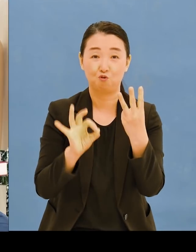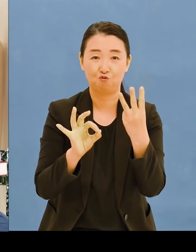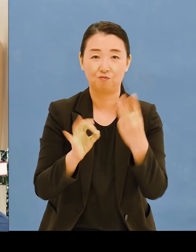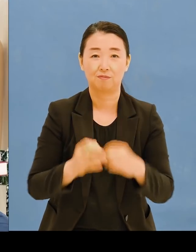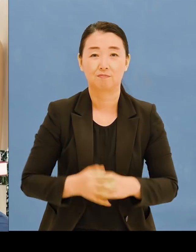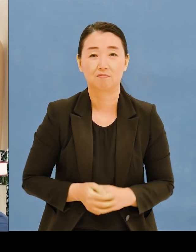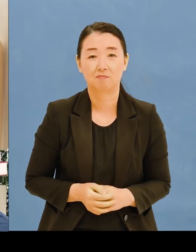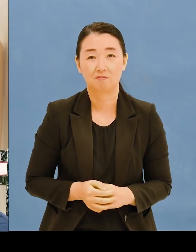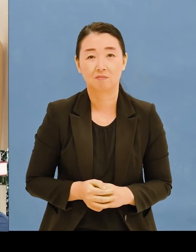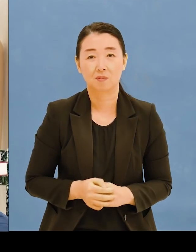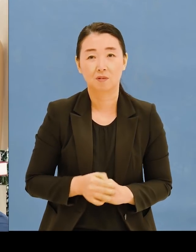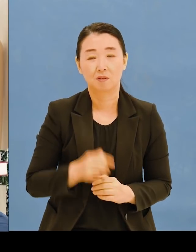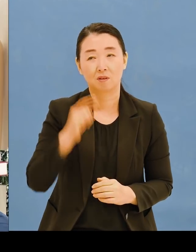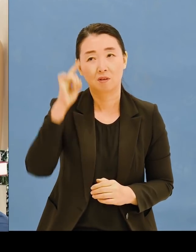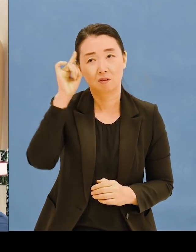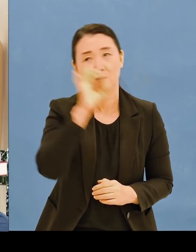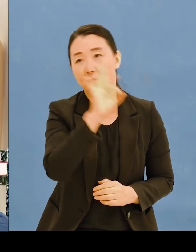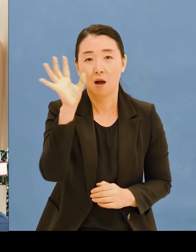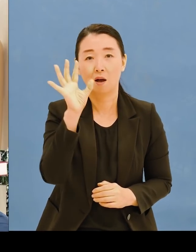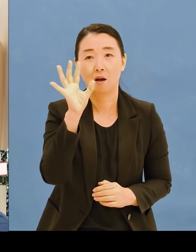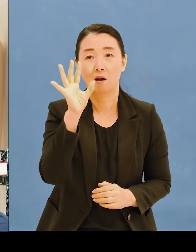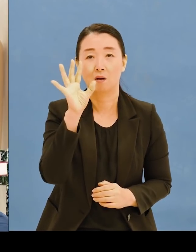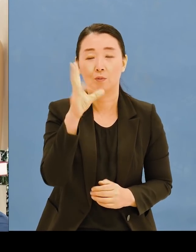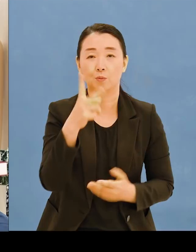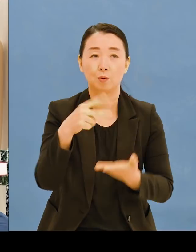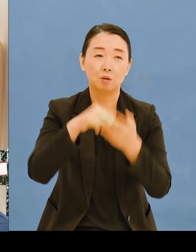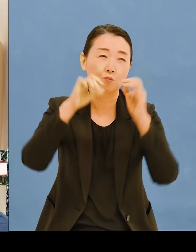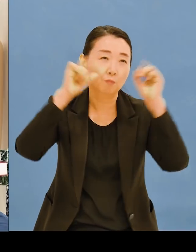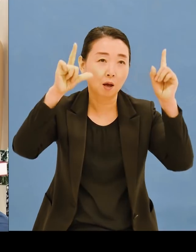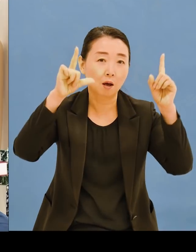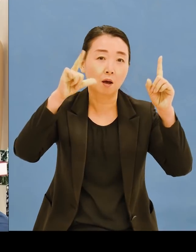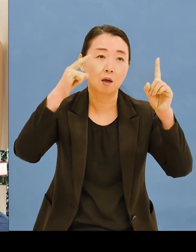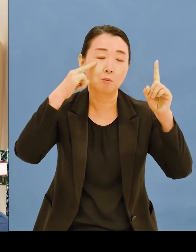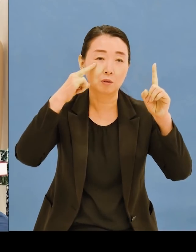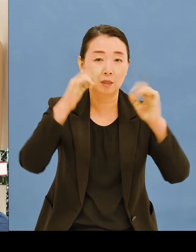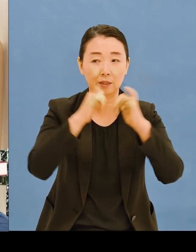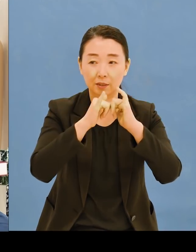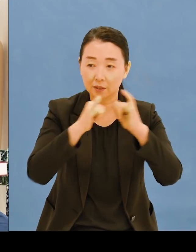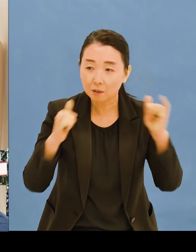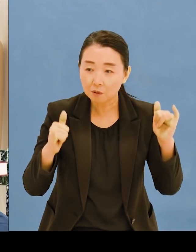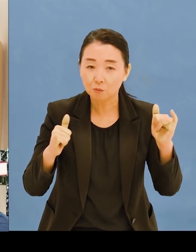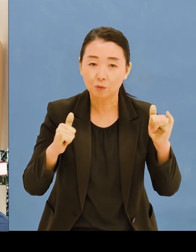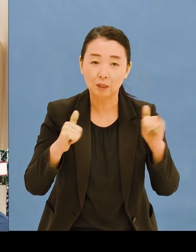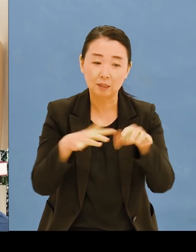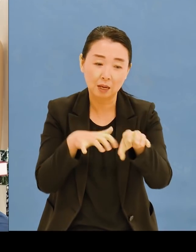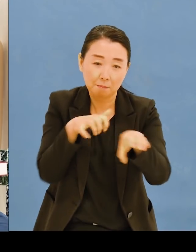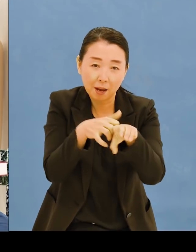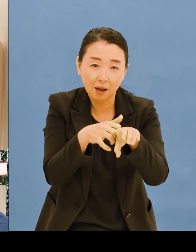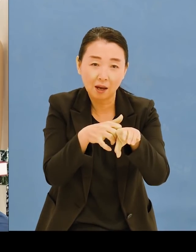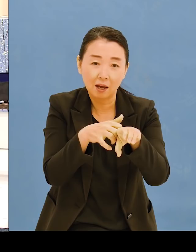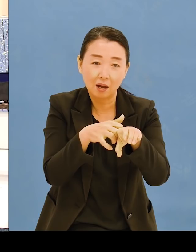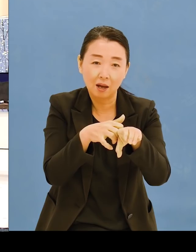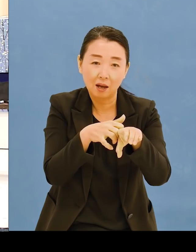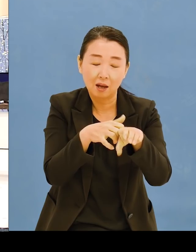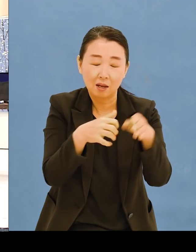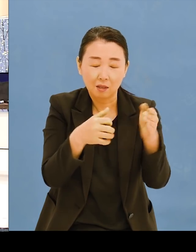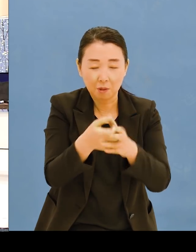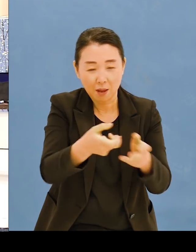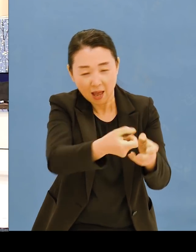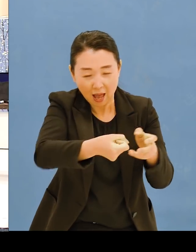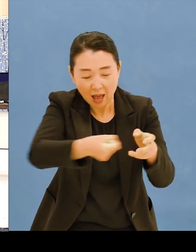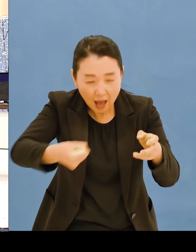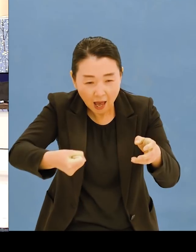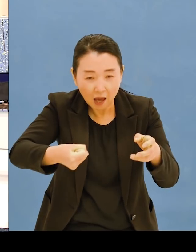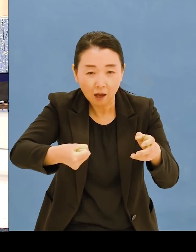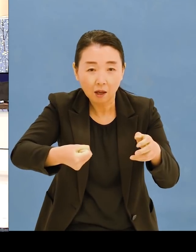제가 잠깐 정신 잃었던 것 같아요. 네. 자, 일어나서 이제 눈을 떠보니까 이제 사람들이 옆에서 이제 차가 찌그러졌으니까 이제 네네네. 문을 이제 잡아